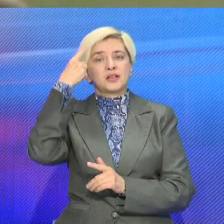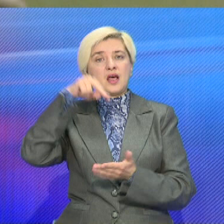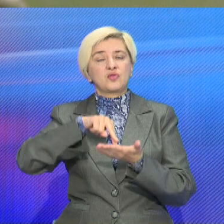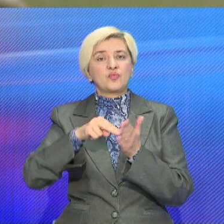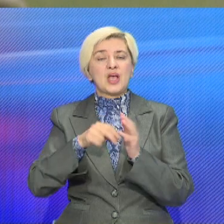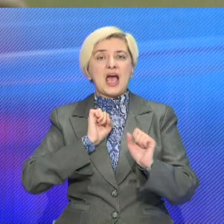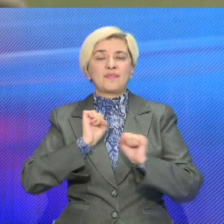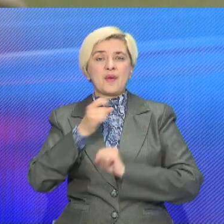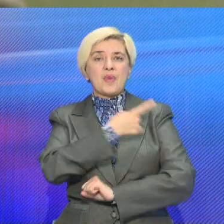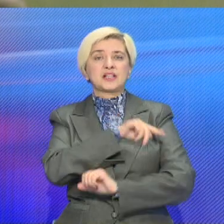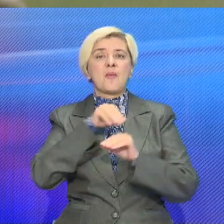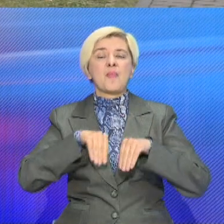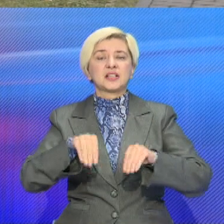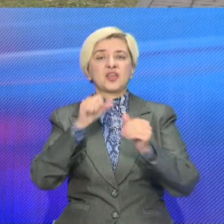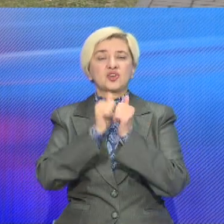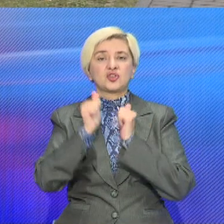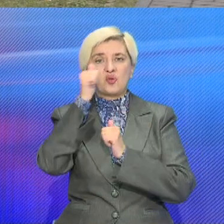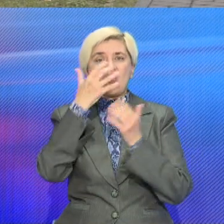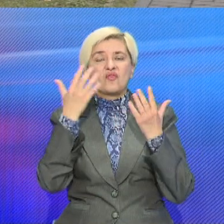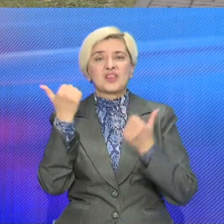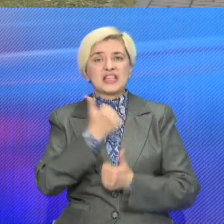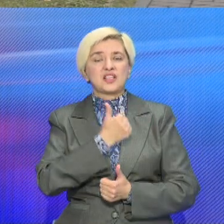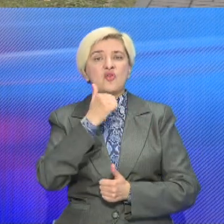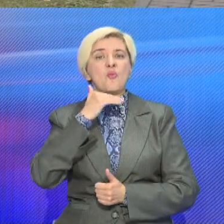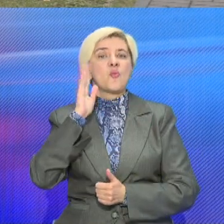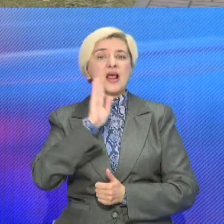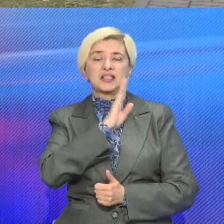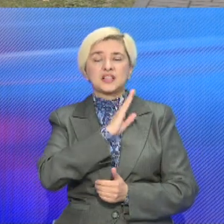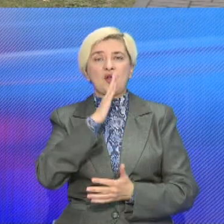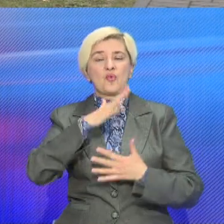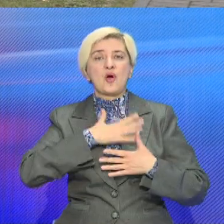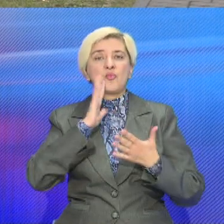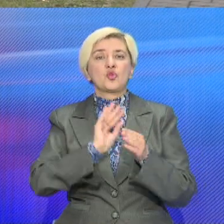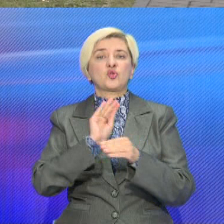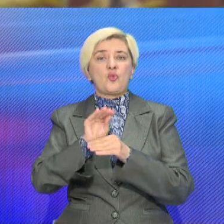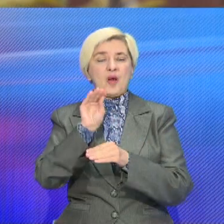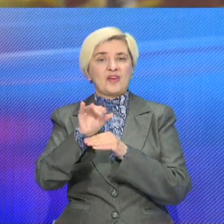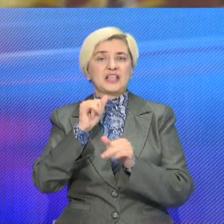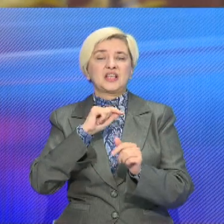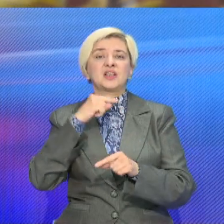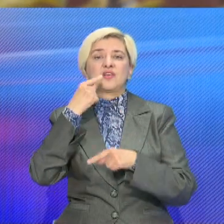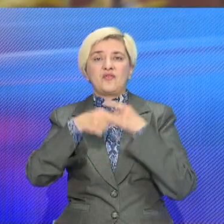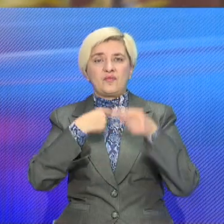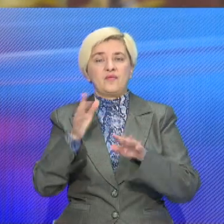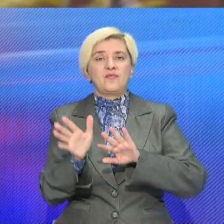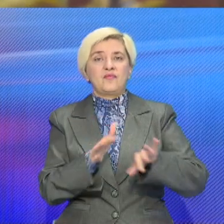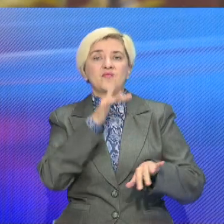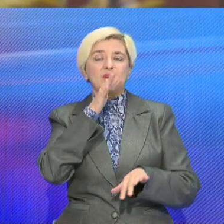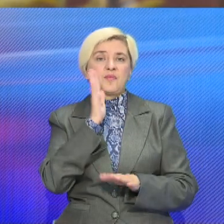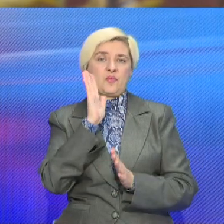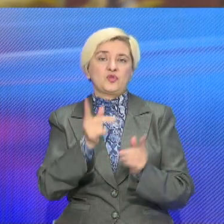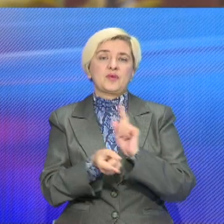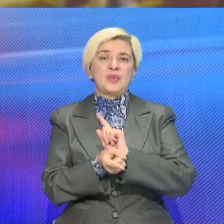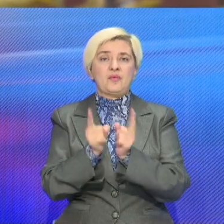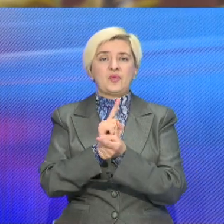бальніцы, пасадкі штогод у тыдзень бацькоўскай любові будуць папаўняцца, і з часам гэта тэрыторыя ператворыцца ва ўтульны і зялёны